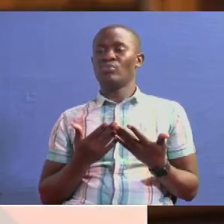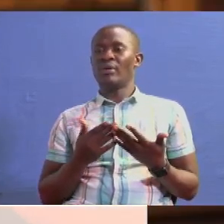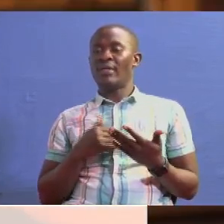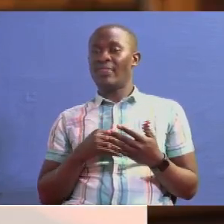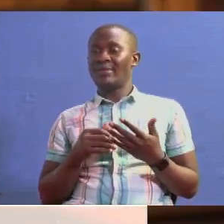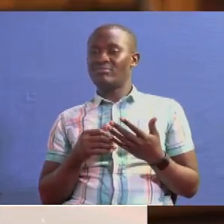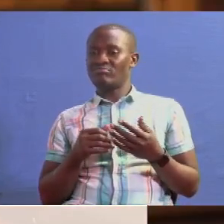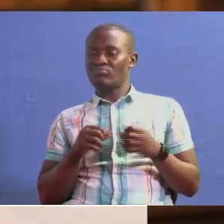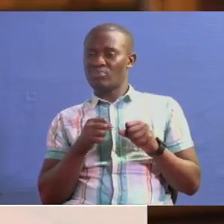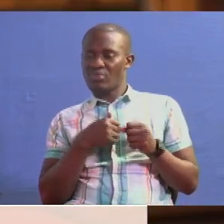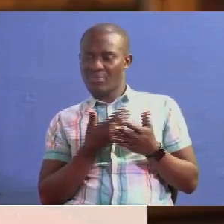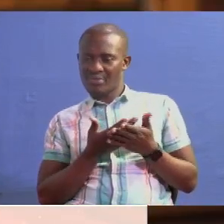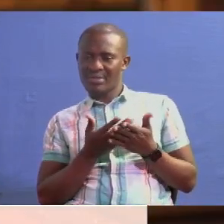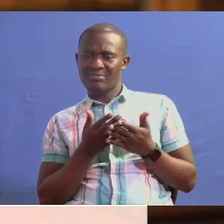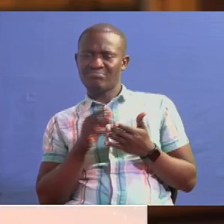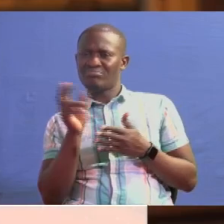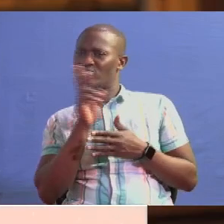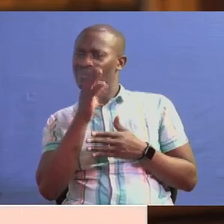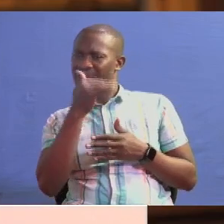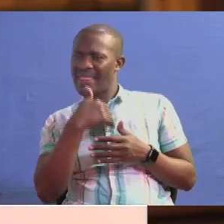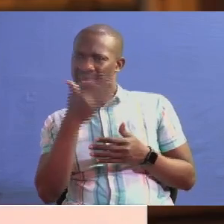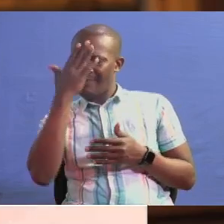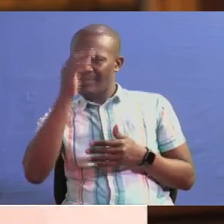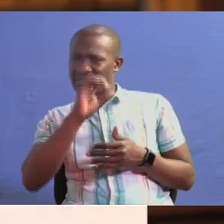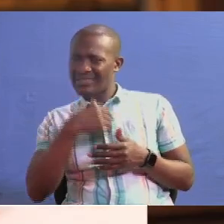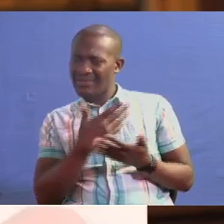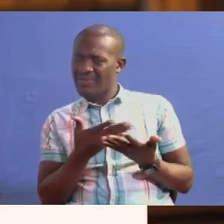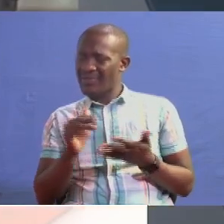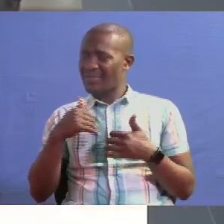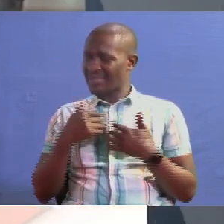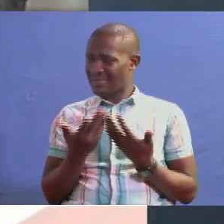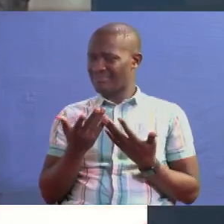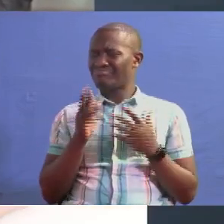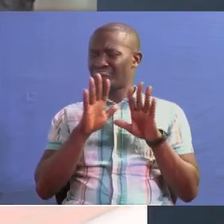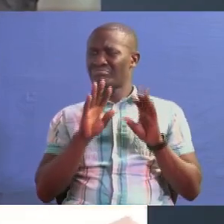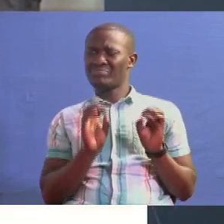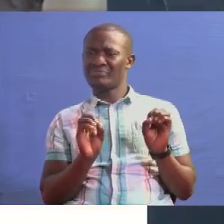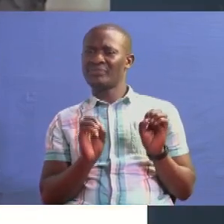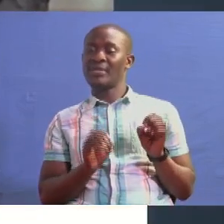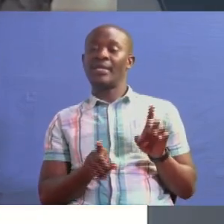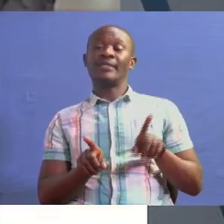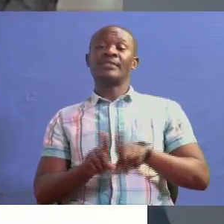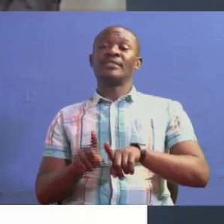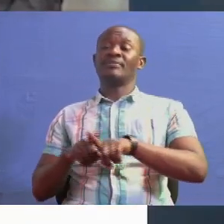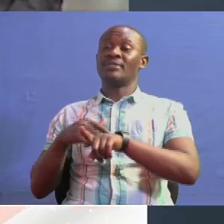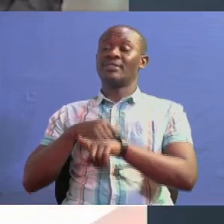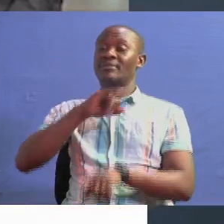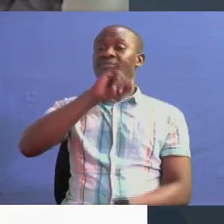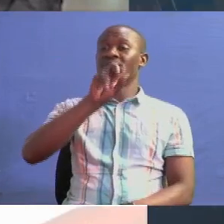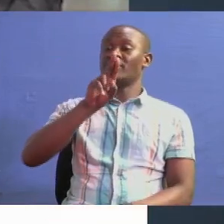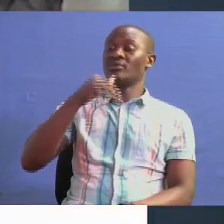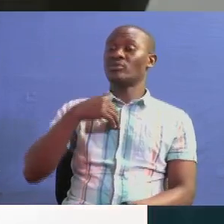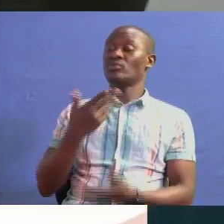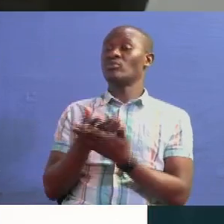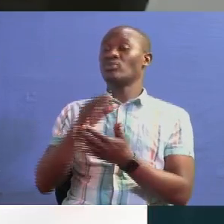wa rangi katika uhamiaji Marekani. Sidhani kama ni jambo la kupuuzwa. Wakati huo huo, Jessica anaendelea kuweka imani